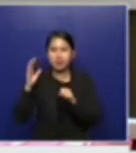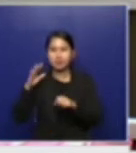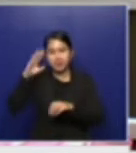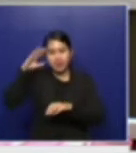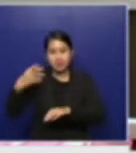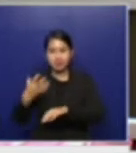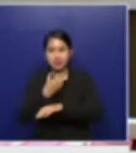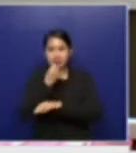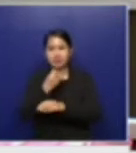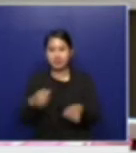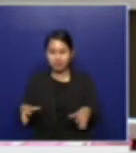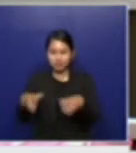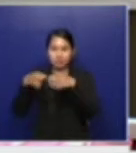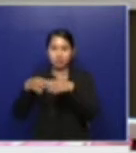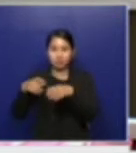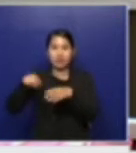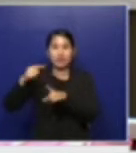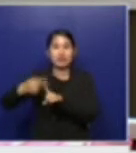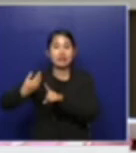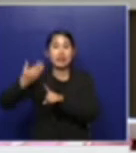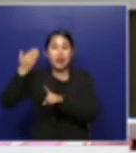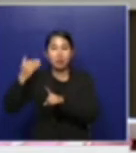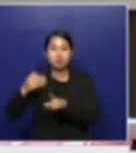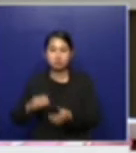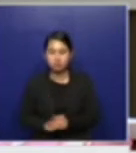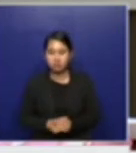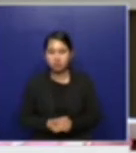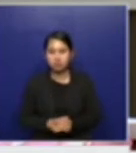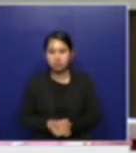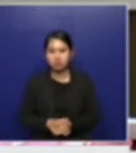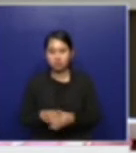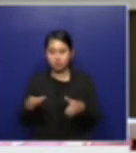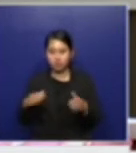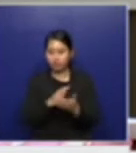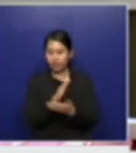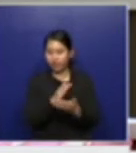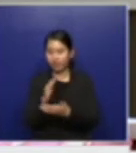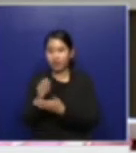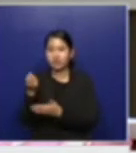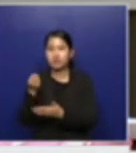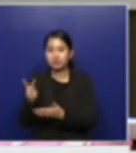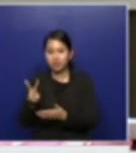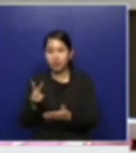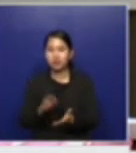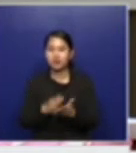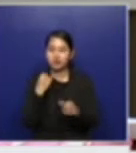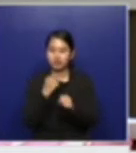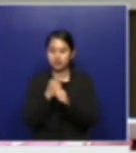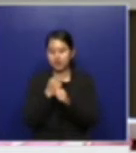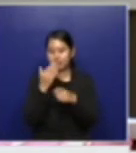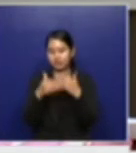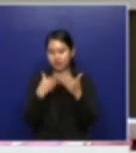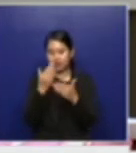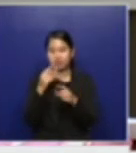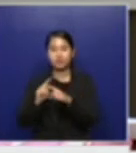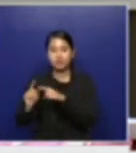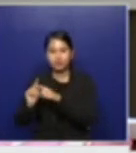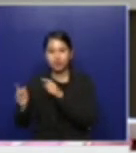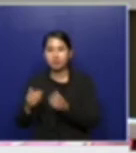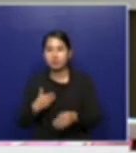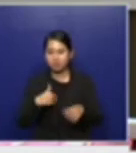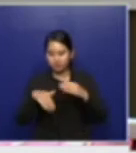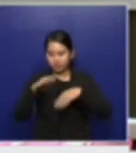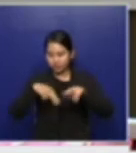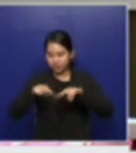แต่เพิ่งแต่งตั้งเสร็จเมื่อเดือนที่แล้วเองกรรมการ12ฝ่ายนี่ ที่ทำกิจกรรมครอบปลีกย่อยนี่ผมจะติดตามกันท่านประธาน